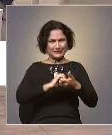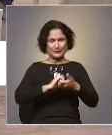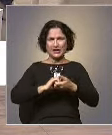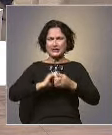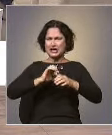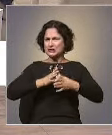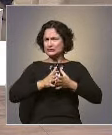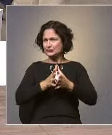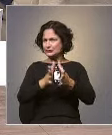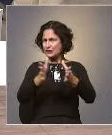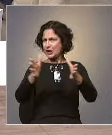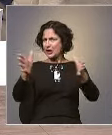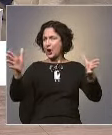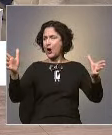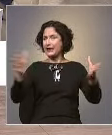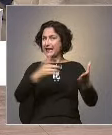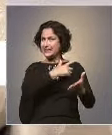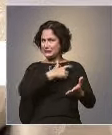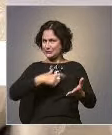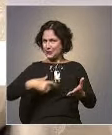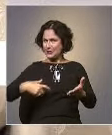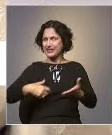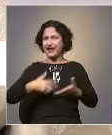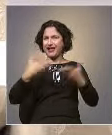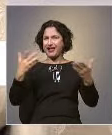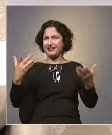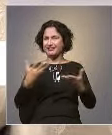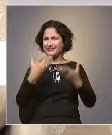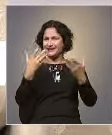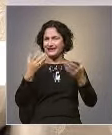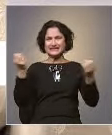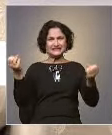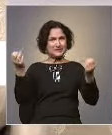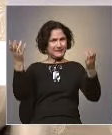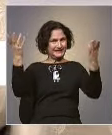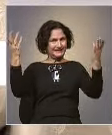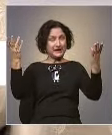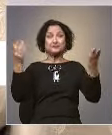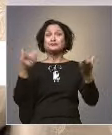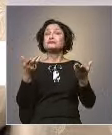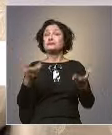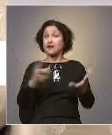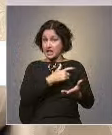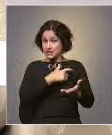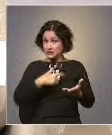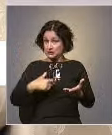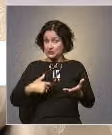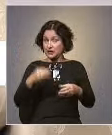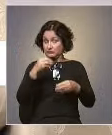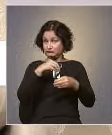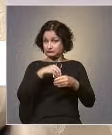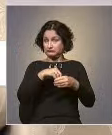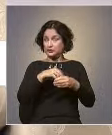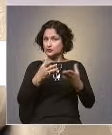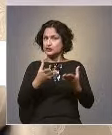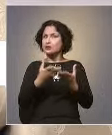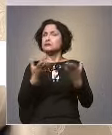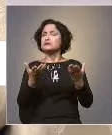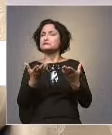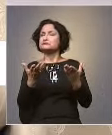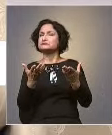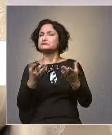широките национални чества да, и празници. Как ще участва в националните чества на Пловдивския университет? Ще бъде ли включен в, предполагам, ще бъде създаден